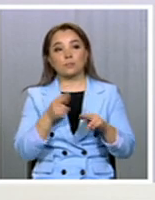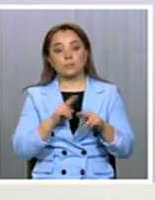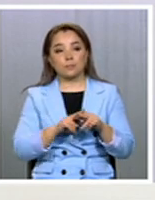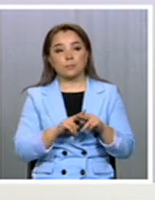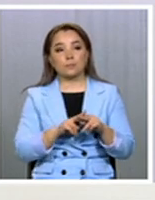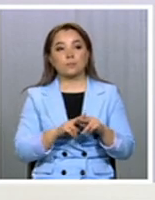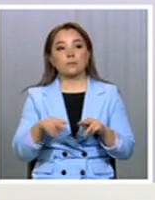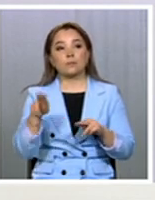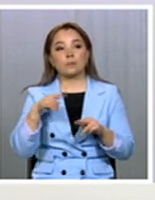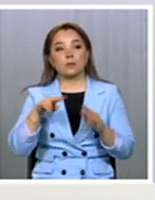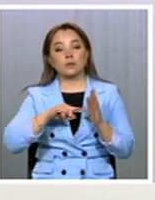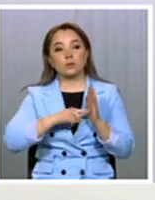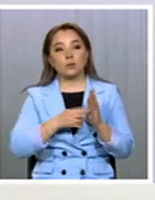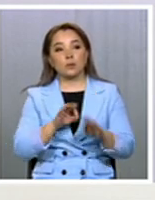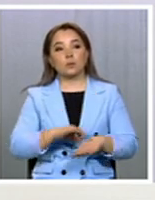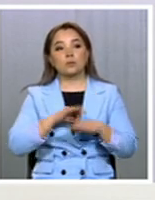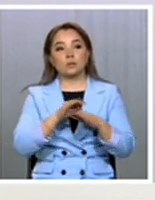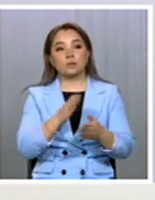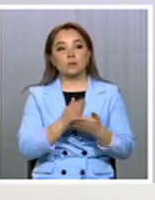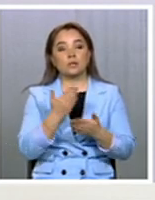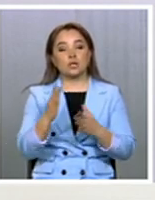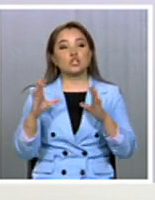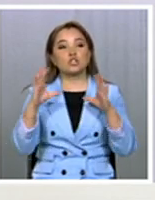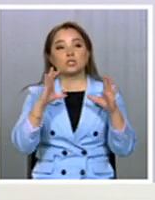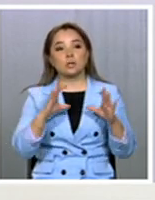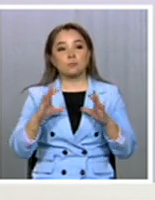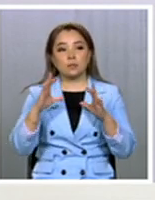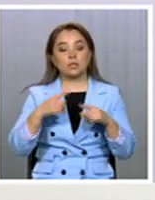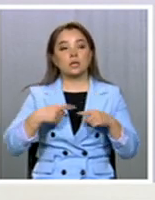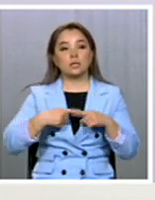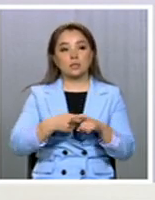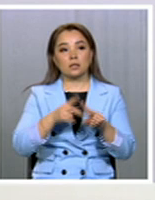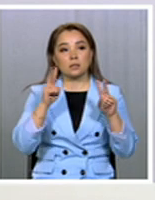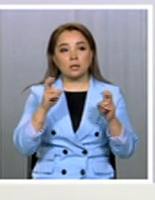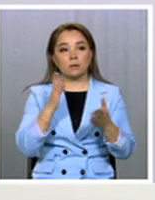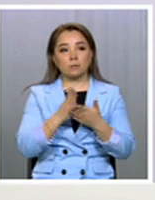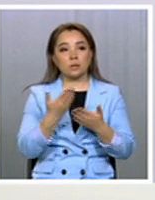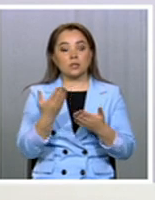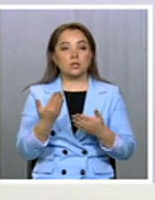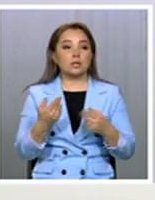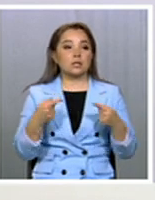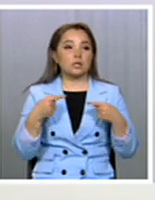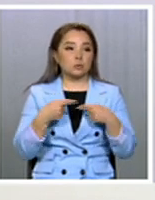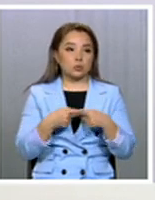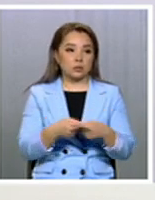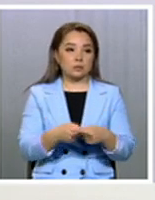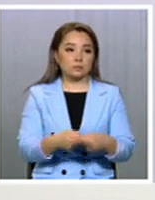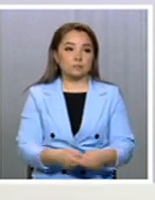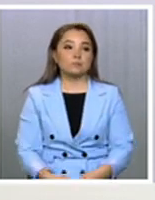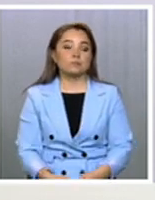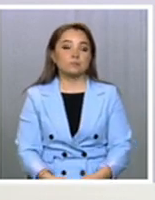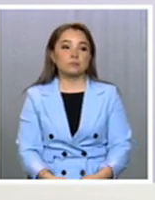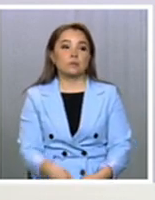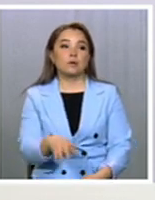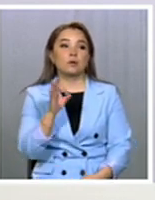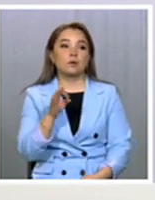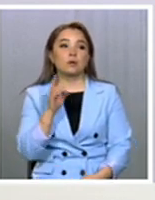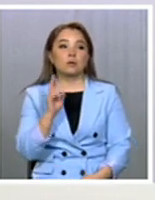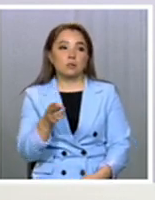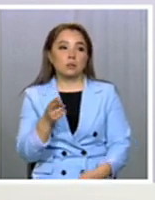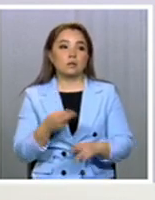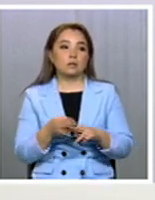Д нүктесі арқылы өте, ол шеңберді қияды, яғни қиюшы. ОК осы